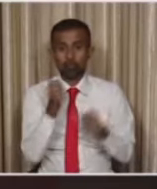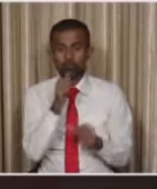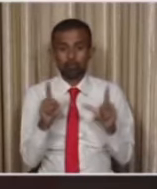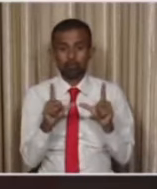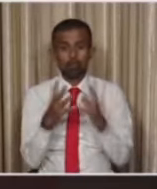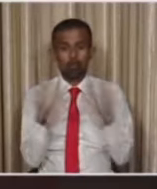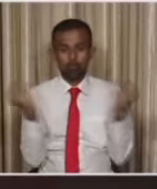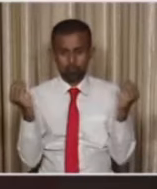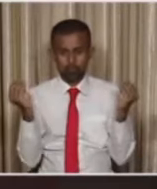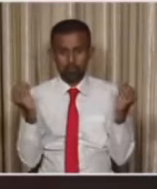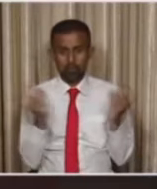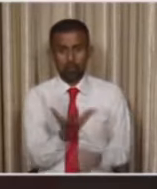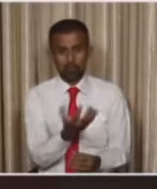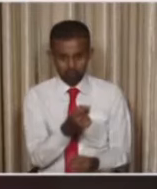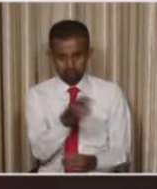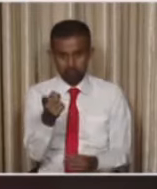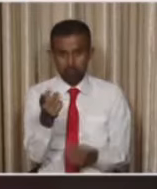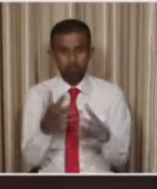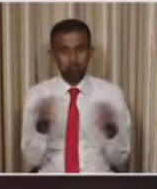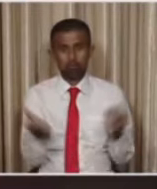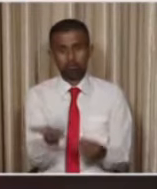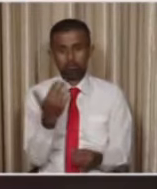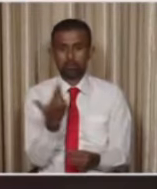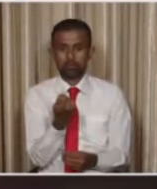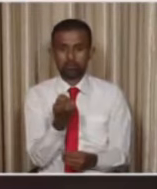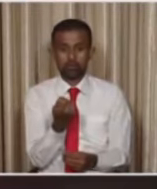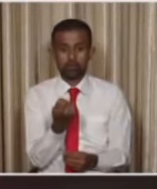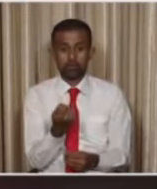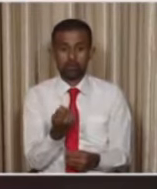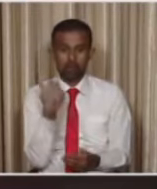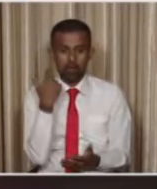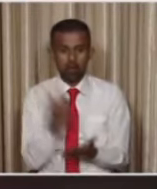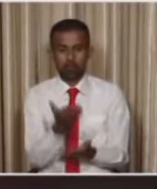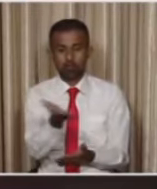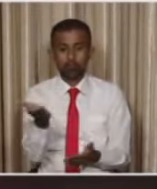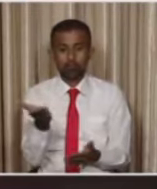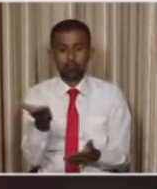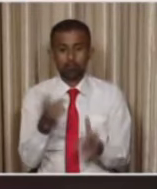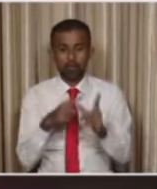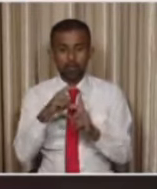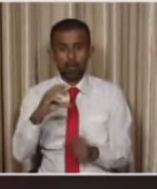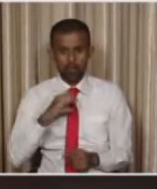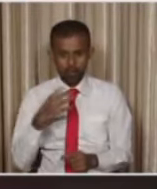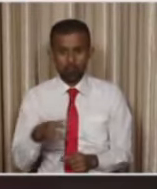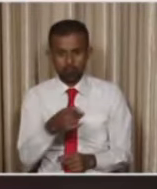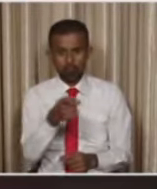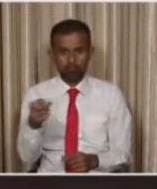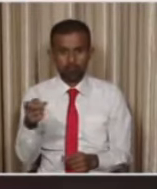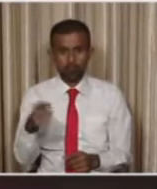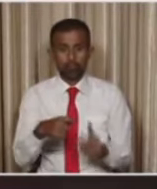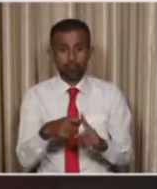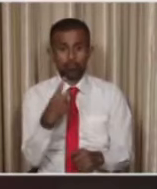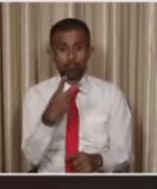කරන එක ගත්ව ඉන්නවන එක විද්‍රෝකරගන්න දැම නැත්තම් සල්ලි තරන් ආය මාර අමාරුවක වැඩෙන්නේ ඇඩ්වා සරන් ඉන්න ගොඩක්ටිය කෝටි